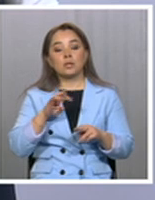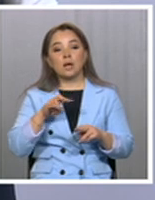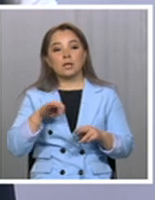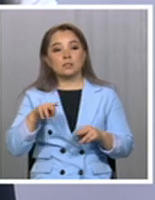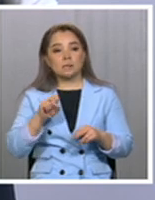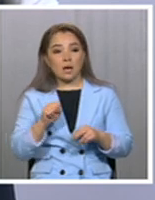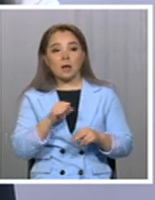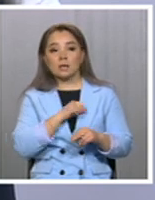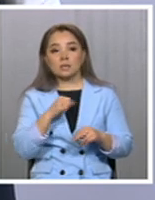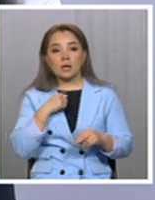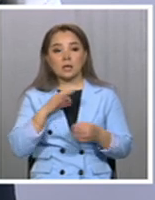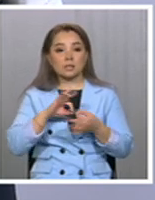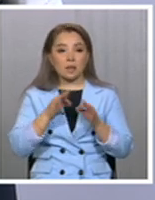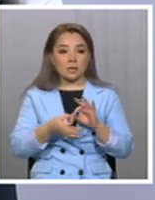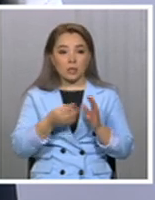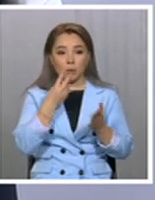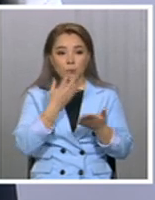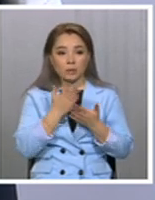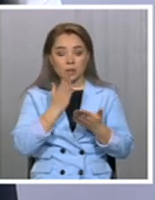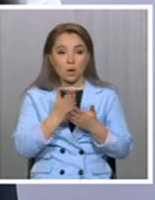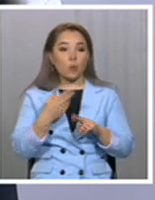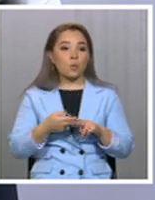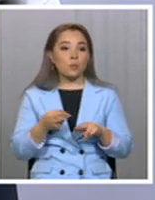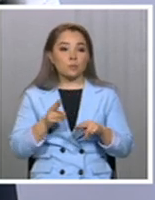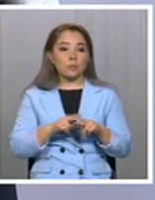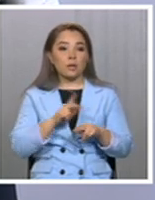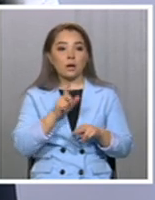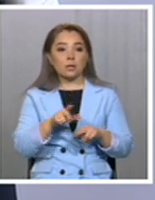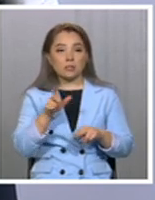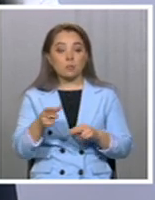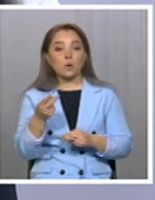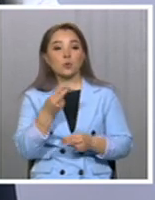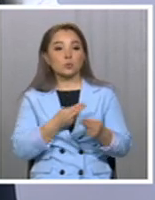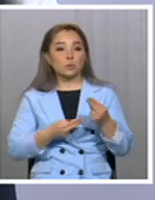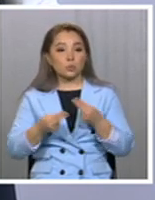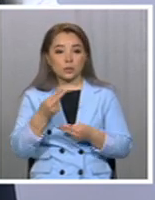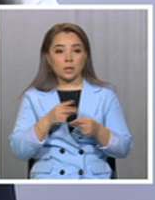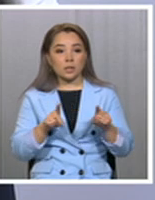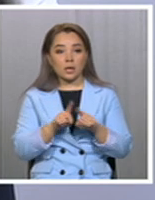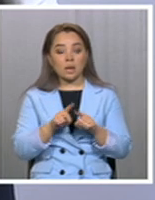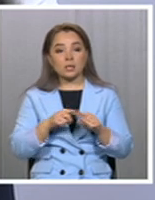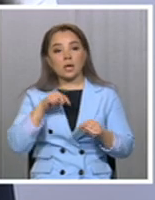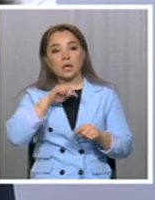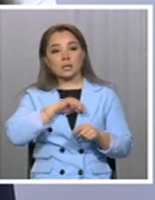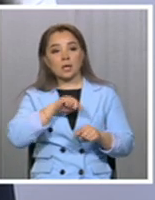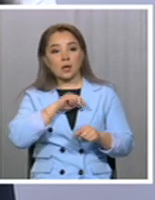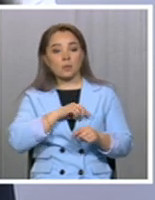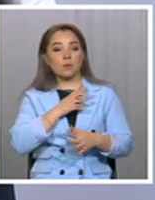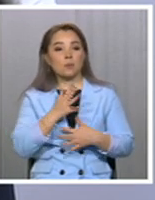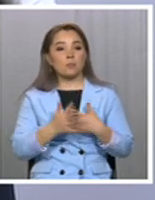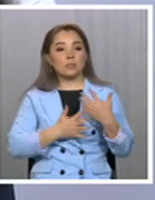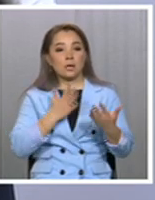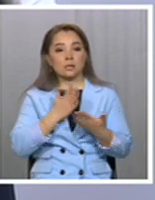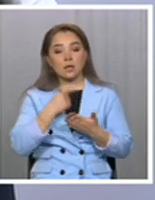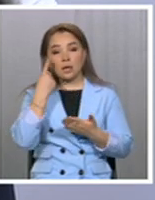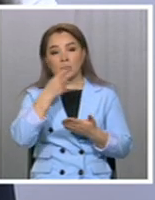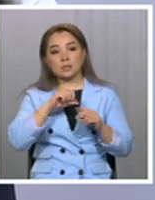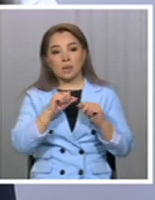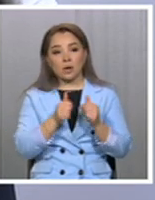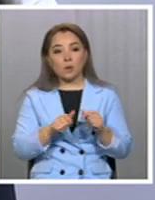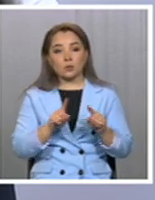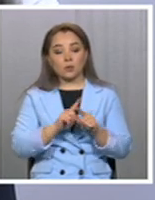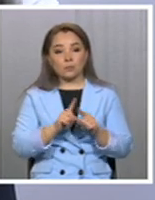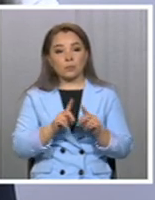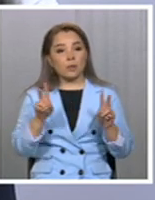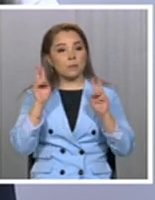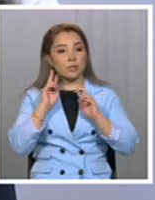мән беріп қарайтын болсақ, бұл адамның суретіндегі эмоциялық кейіп әлі күнге дейін